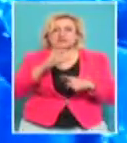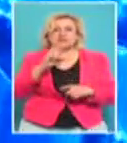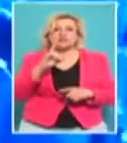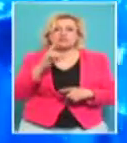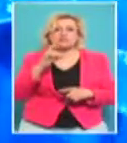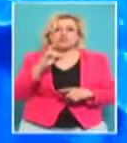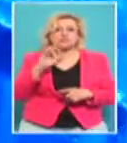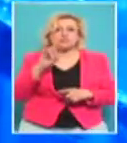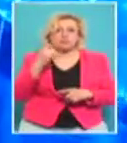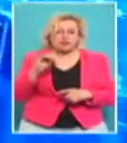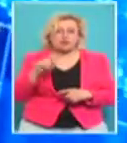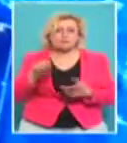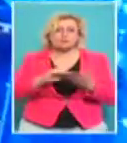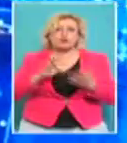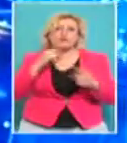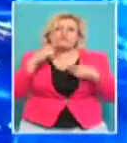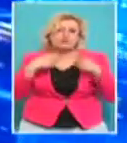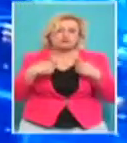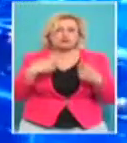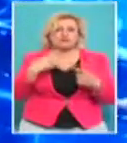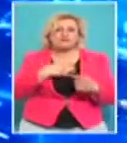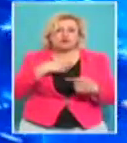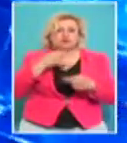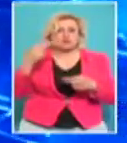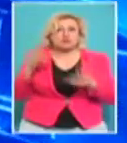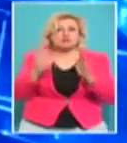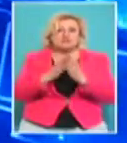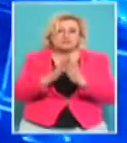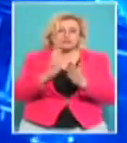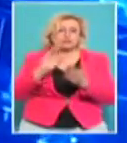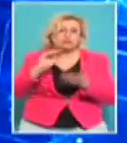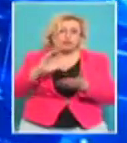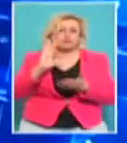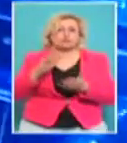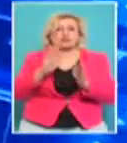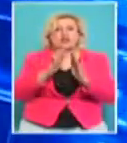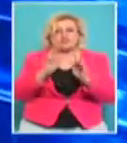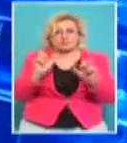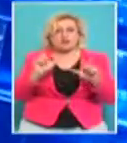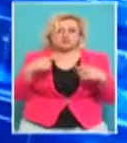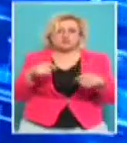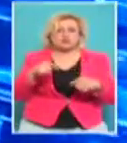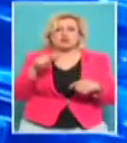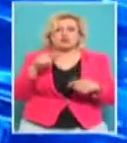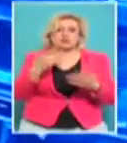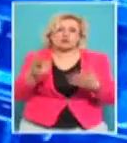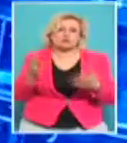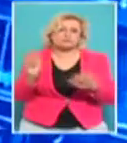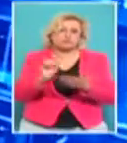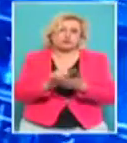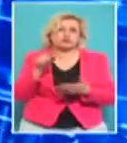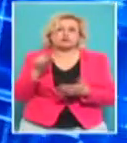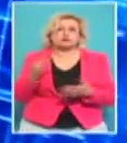кесілді. Аталмыш туынды туған жер, адамдар тағдыры, өмір мен өлім, ана мен бала, соғыс тауқыметі тағы да басқа тақырыптарды